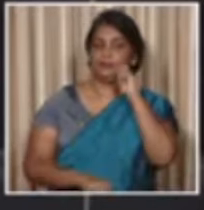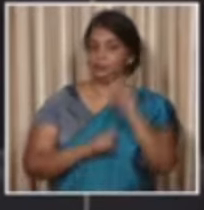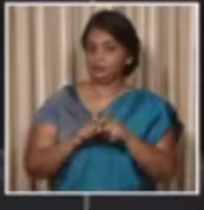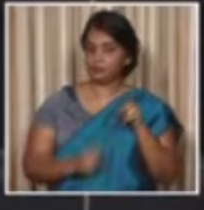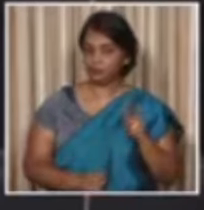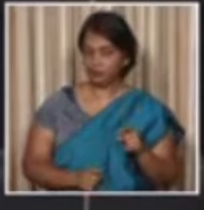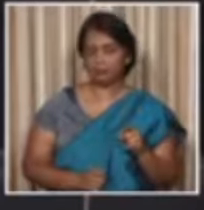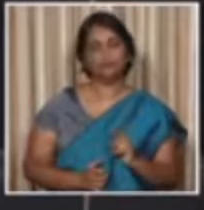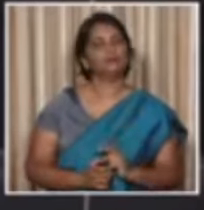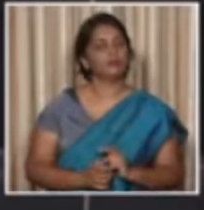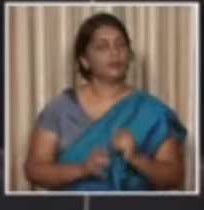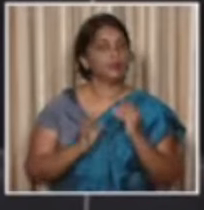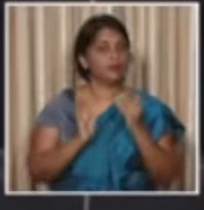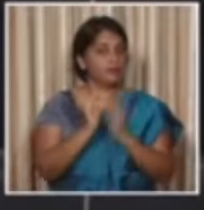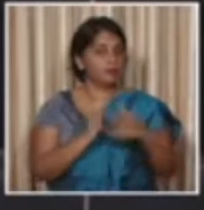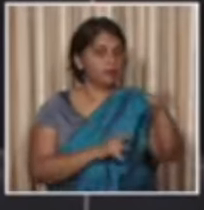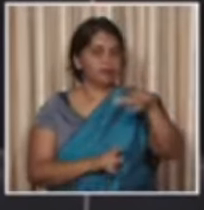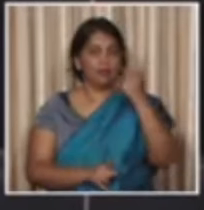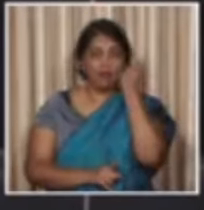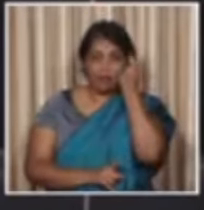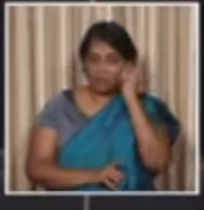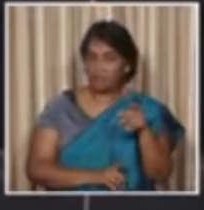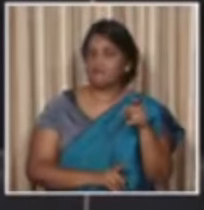ජනතාවගෙන් නියෝජනය කරන අදහස් ඇති